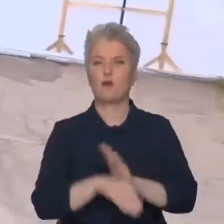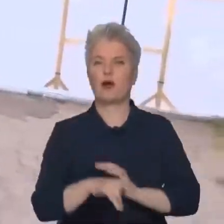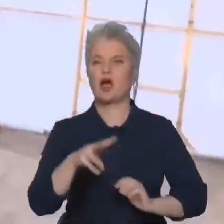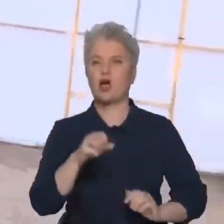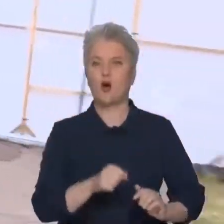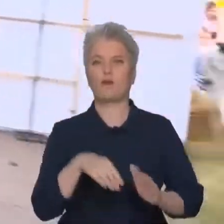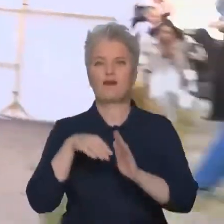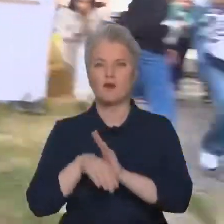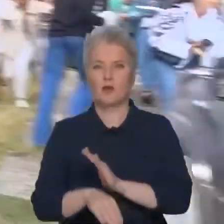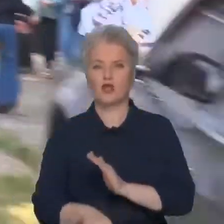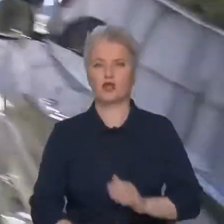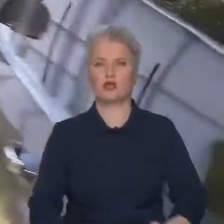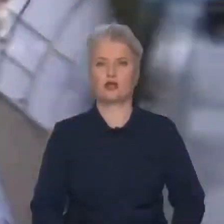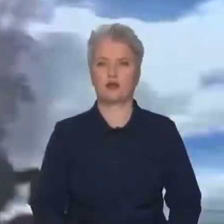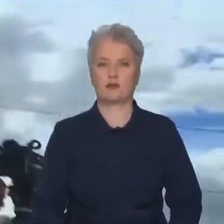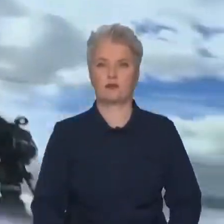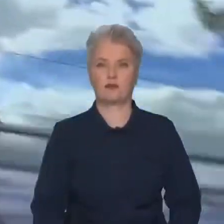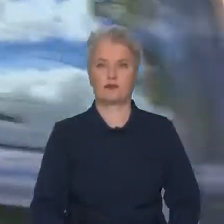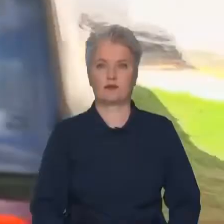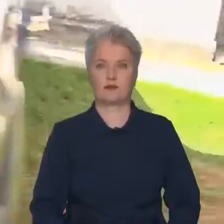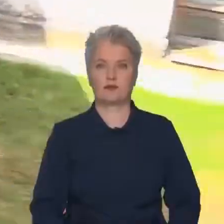Рома, в убежище.